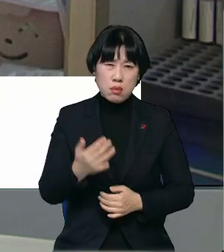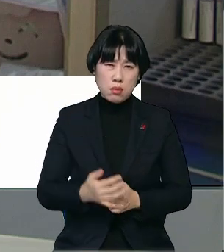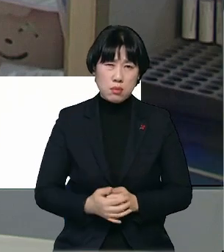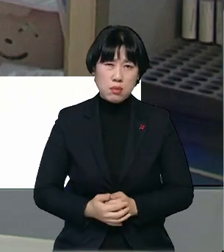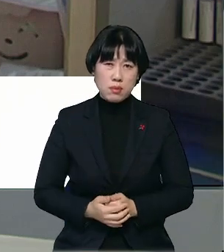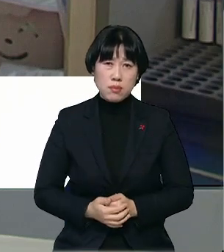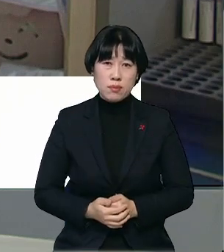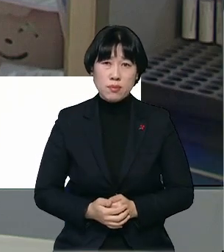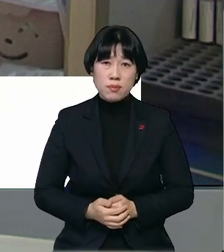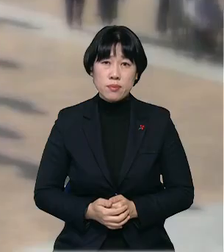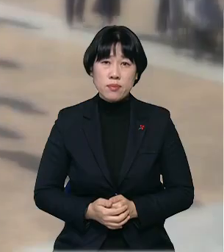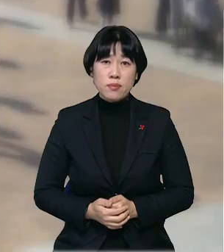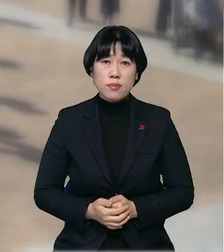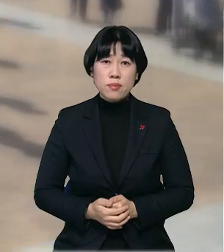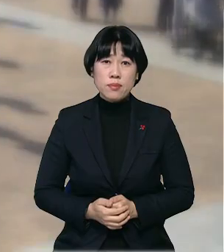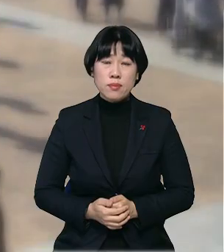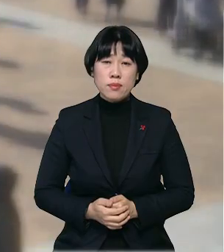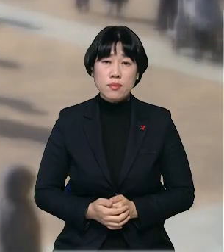보도입니다.